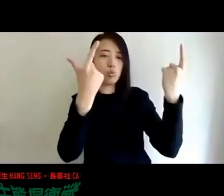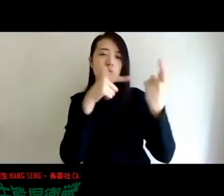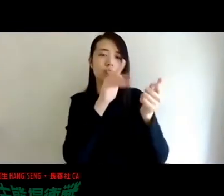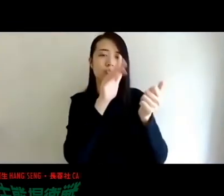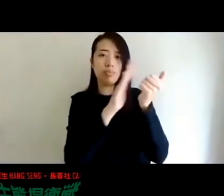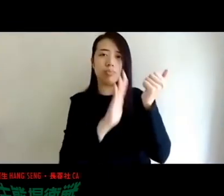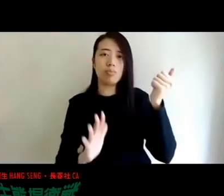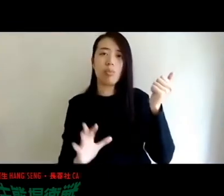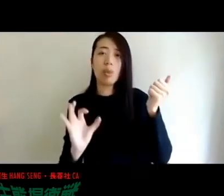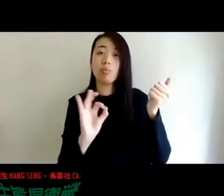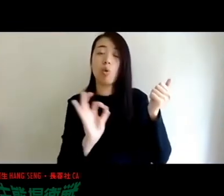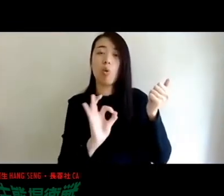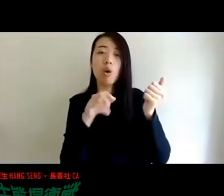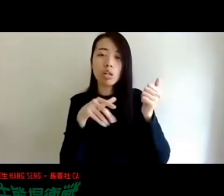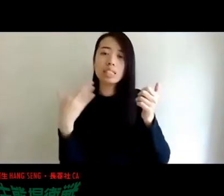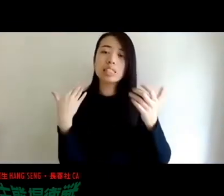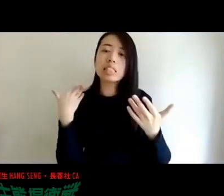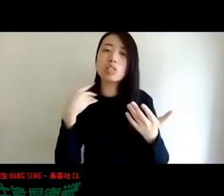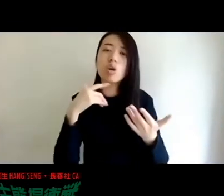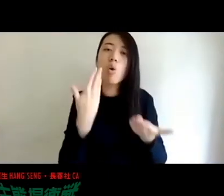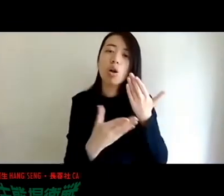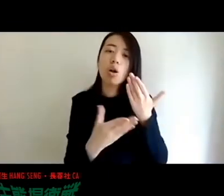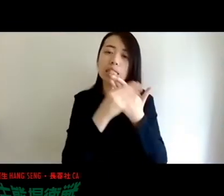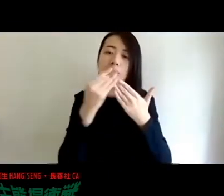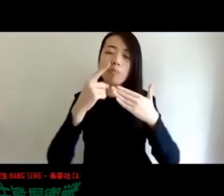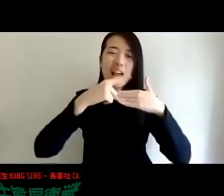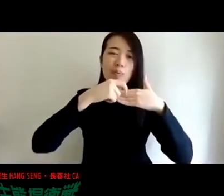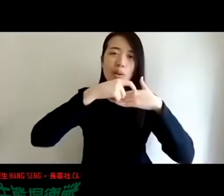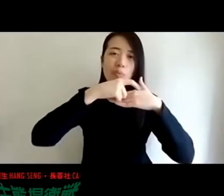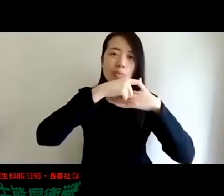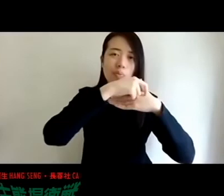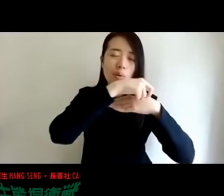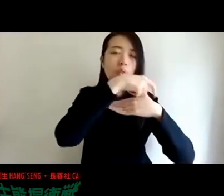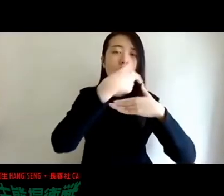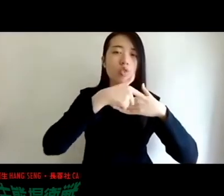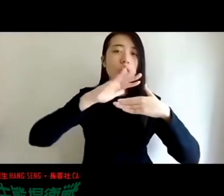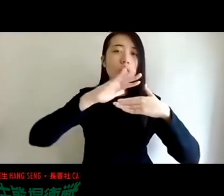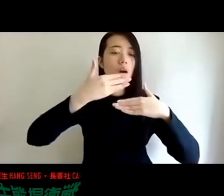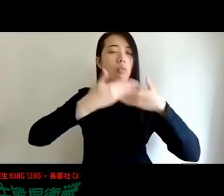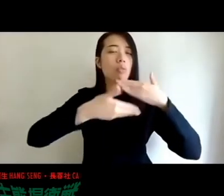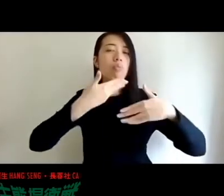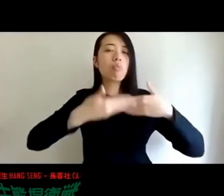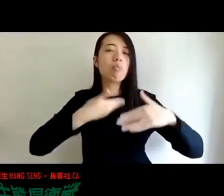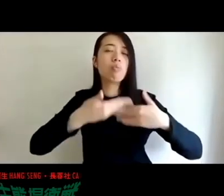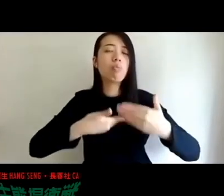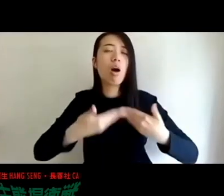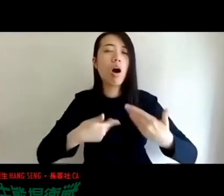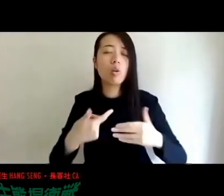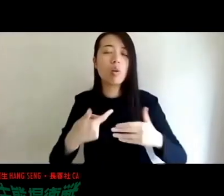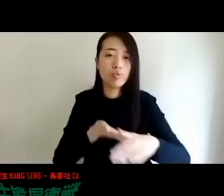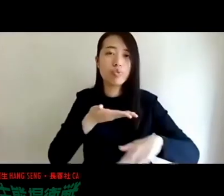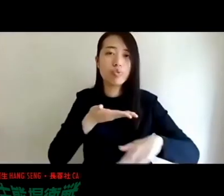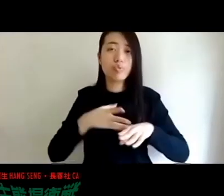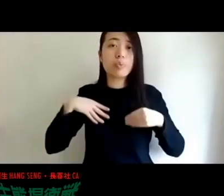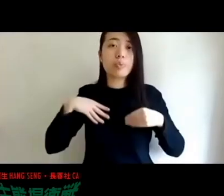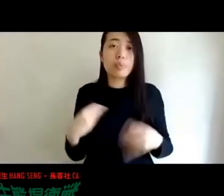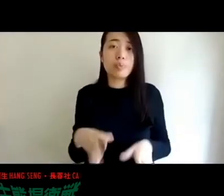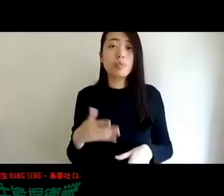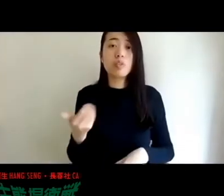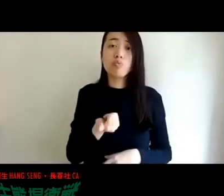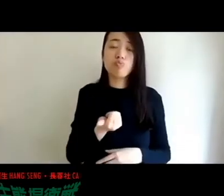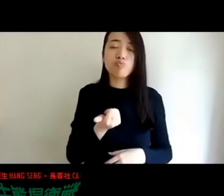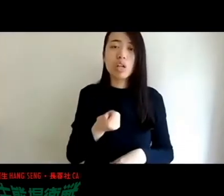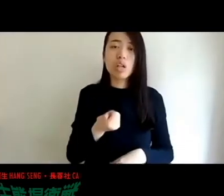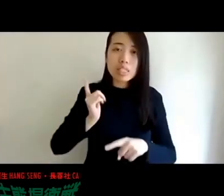它都可以很快地去復原。所以呢，這個昆蟲呢其實就不是一個很大的問題